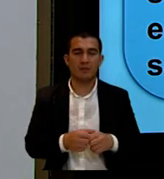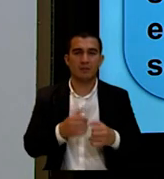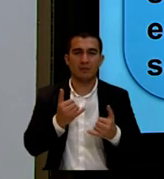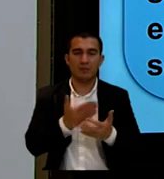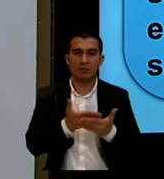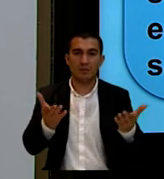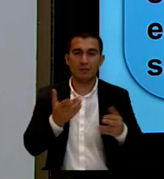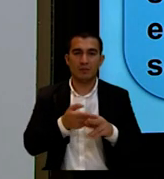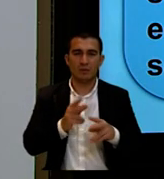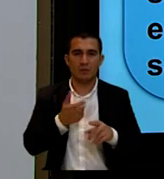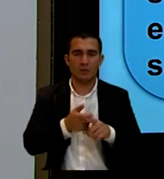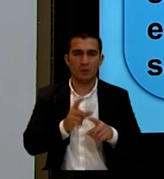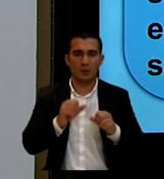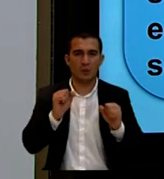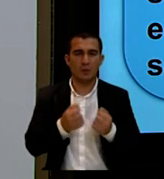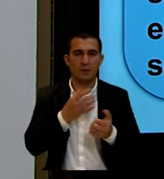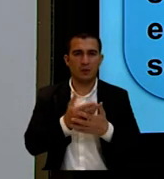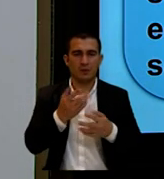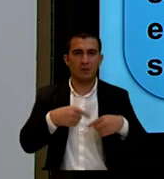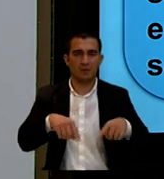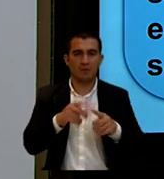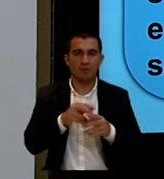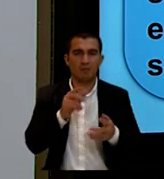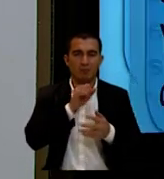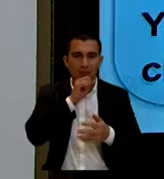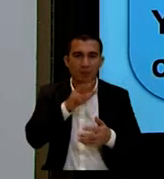ular sovuqqonli hisoblanadi.